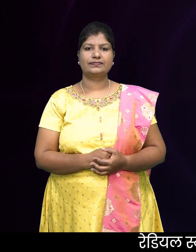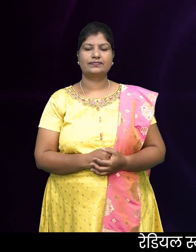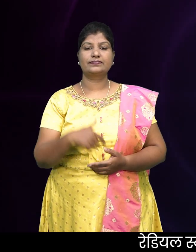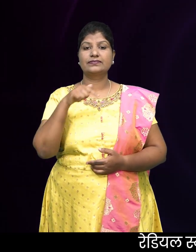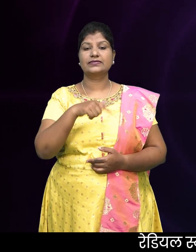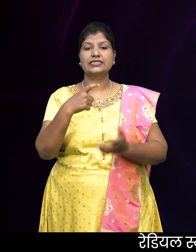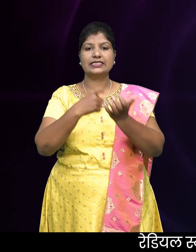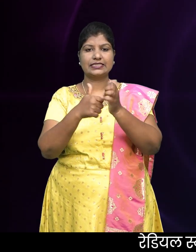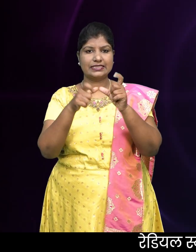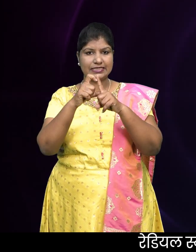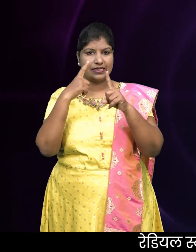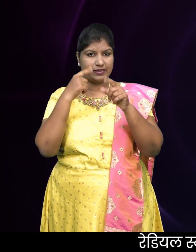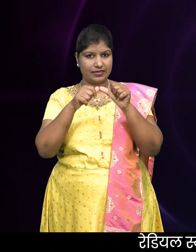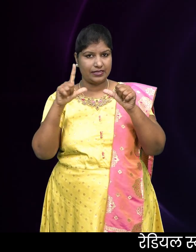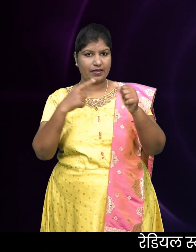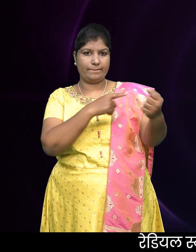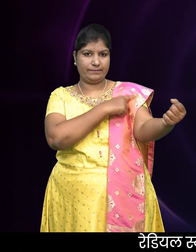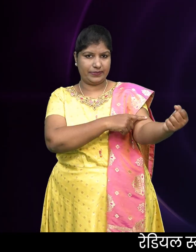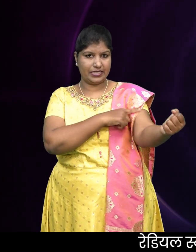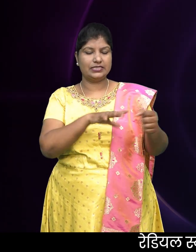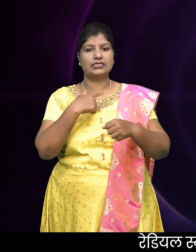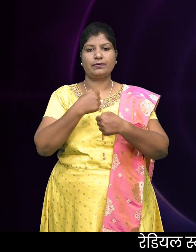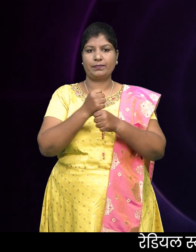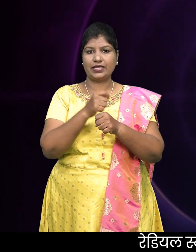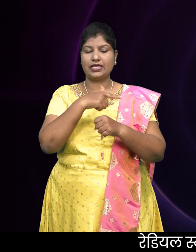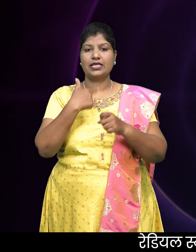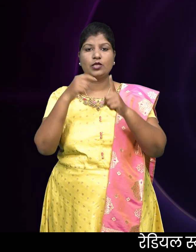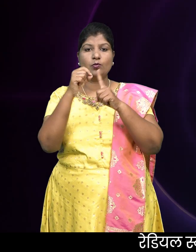रेडियल स्नायू डोळ्यांची बाहुली रुंद करतात.